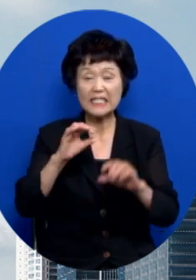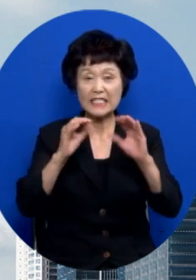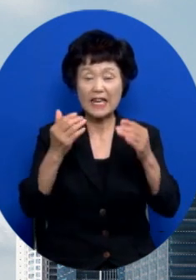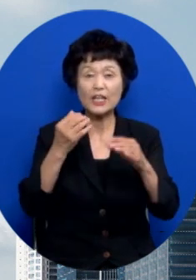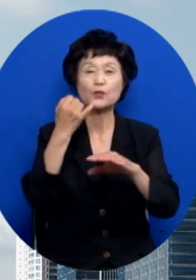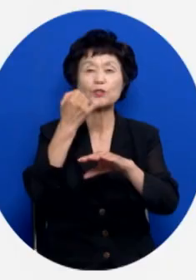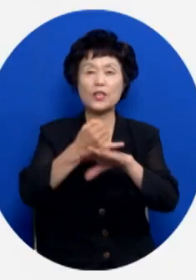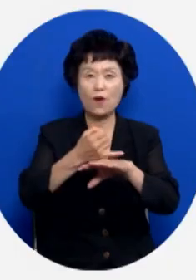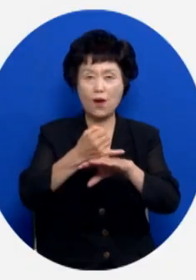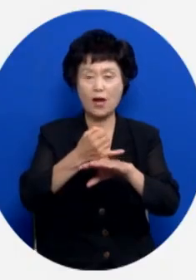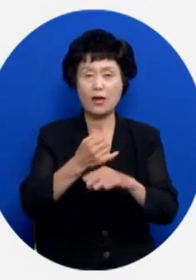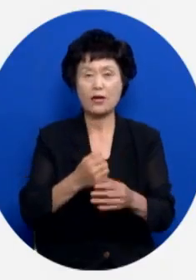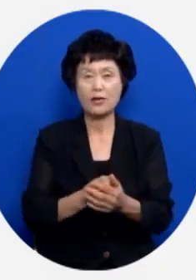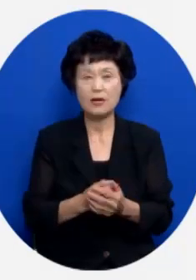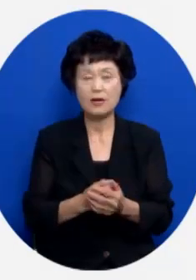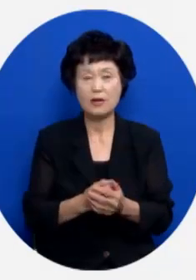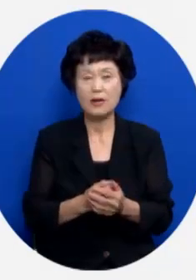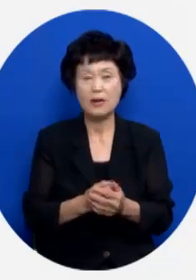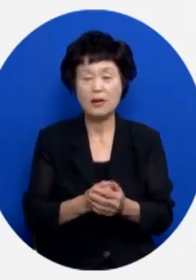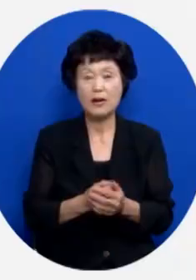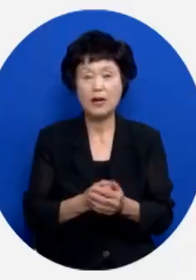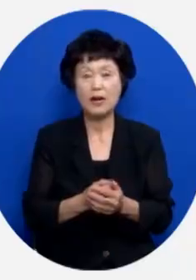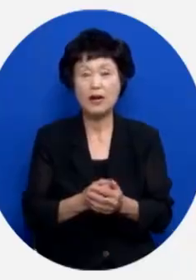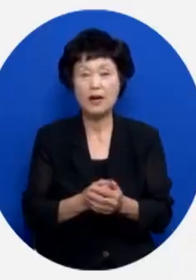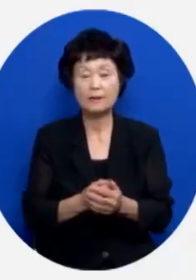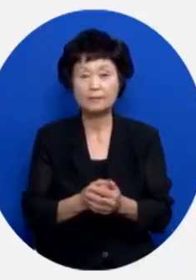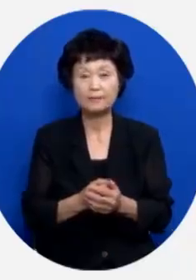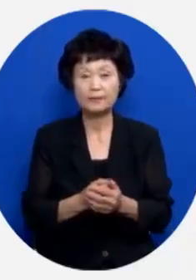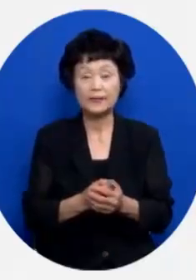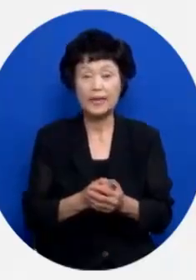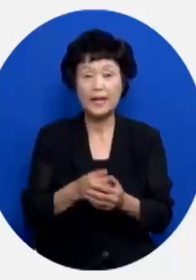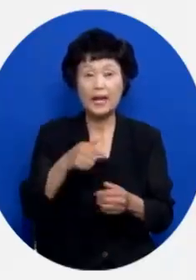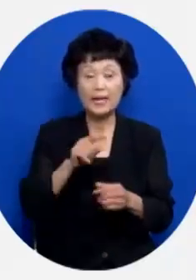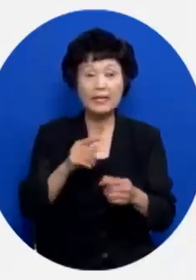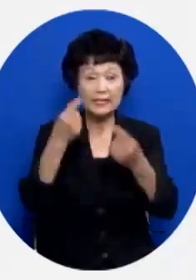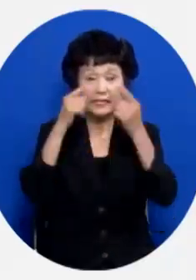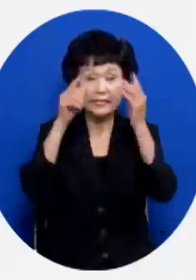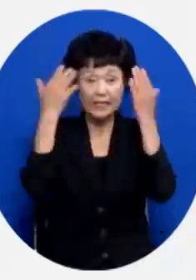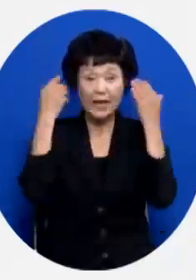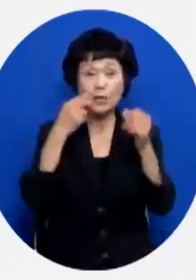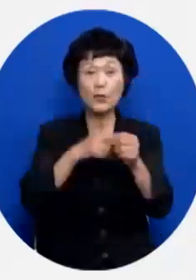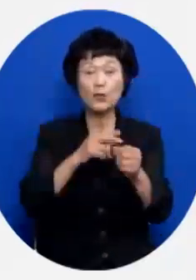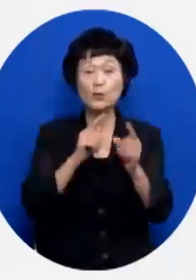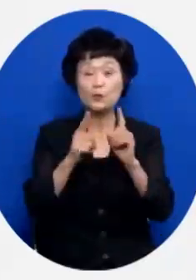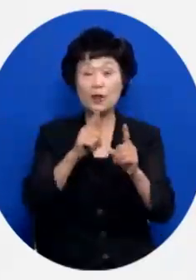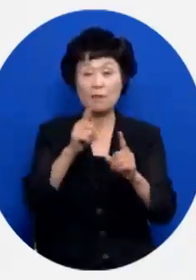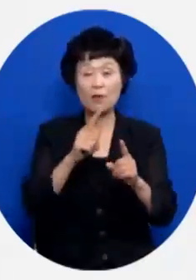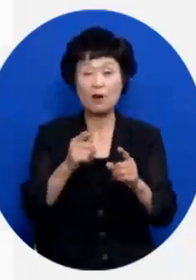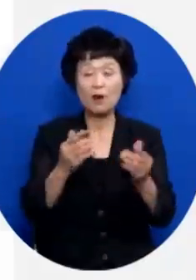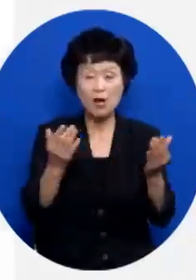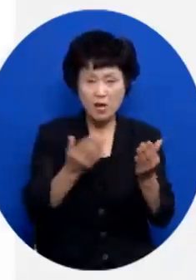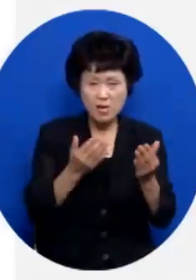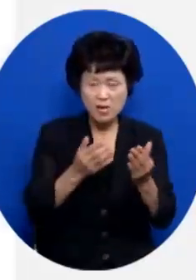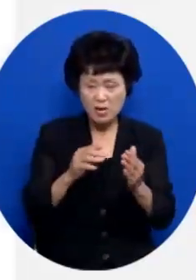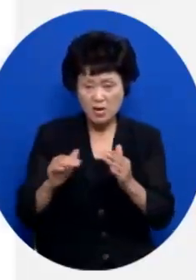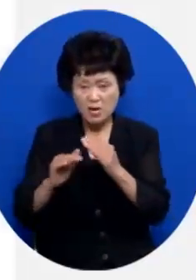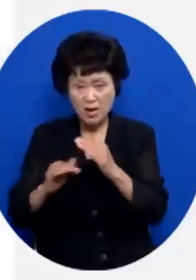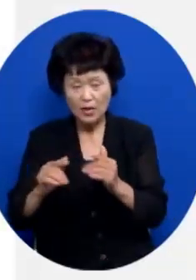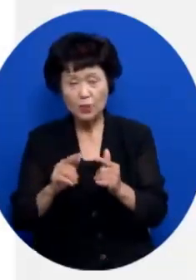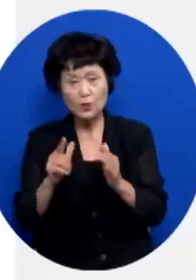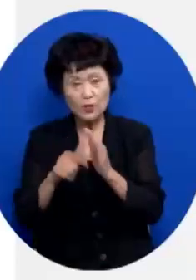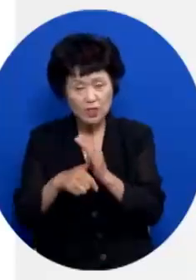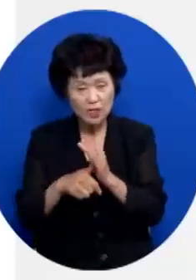나왔습니다 강서대학교 노예진 조교수 연구팀은 노동시간과 가족 시간 두 가지 영역을